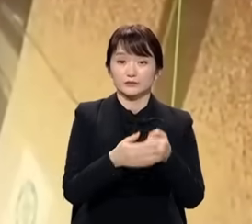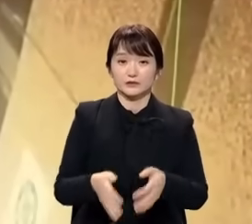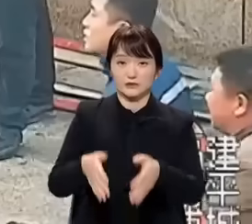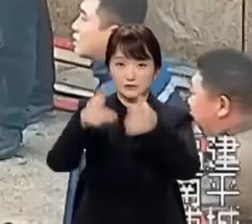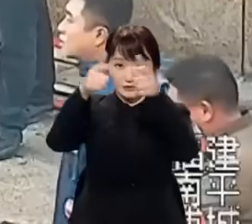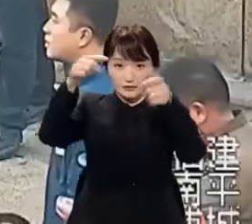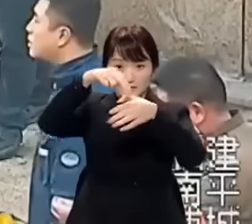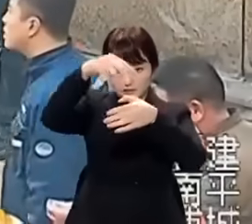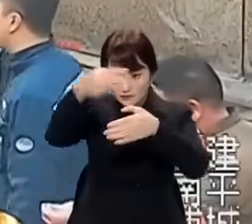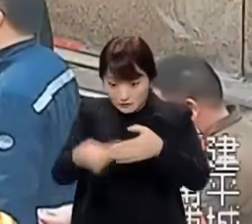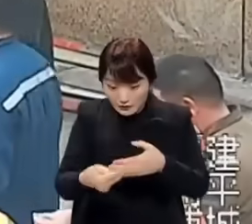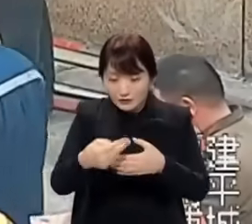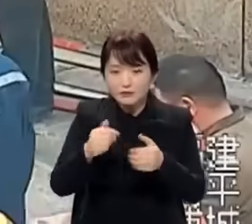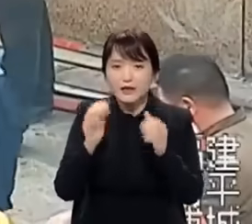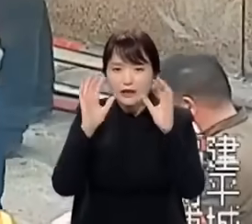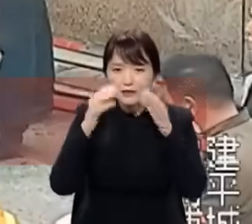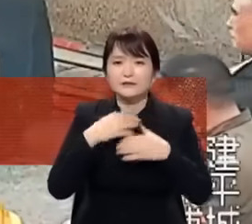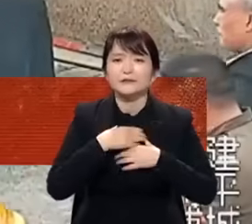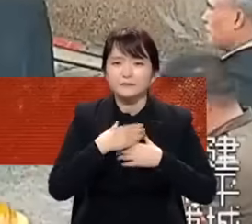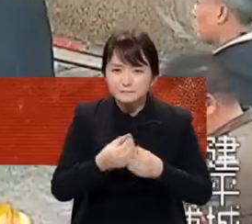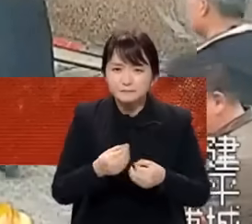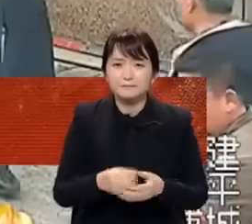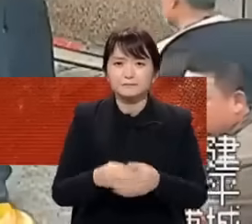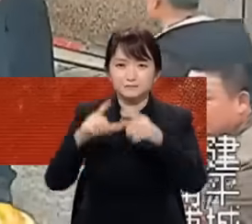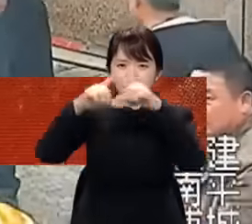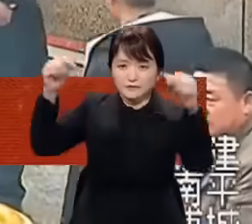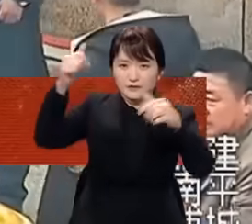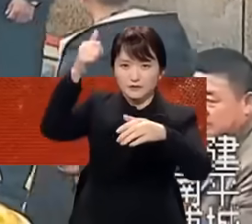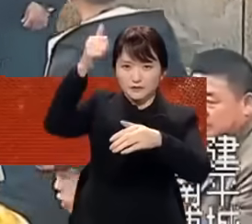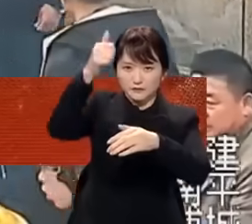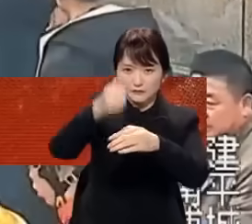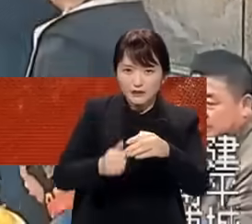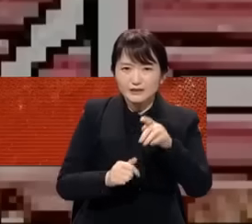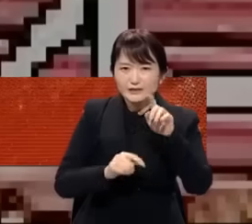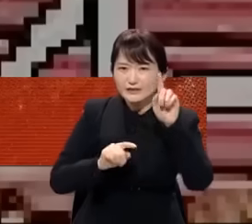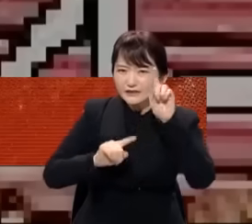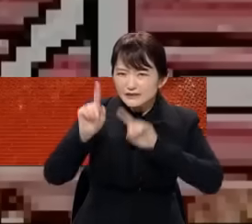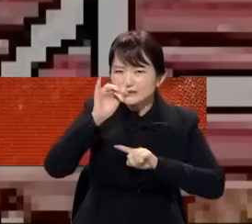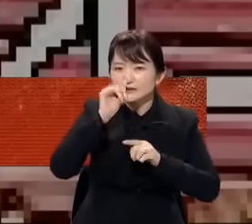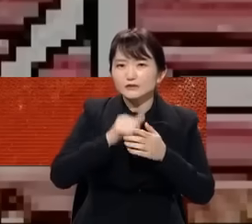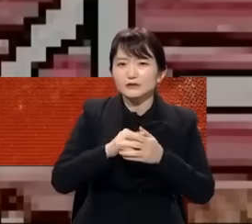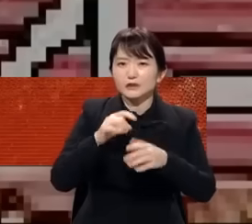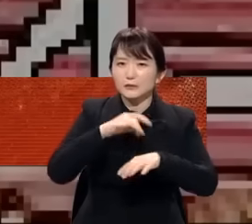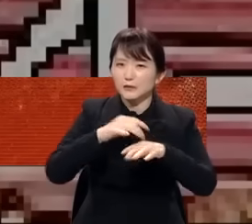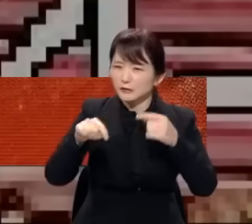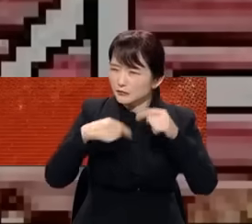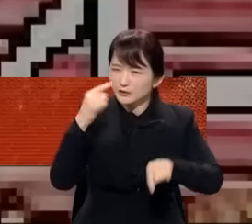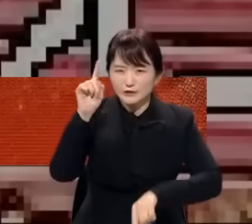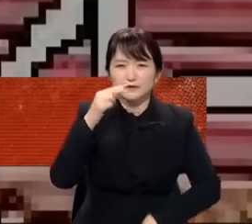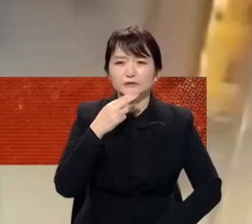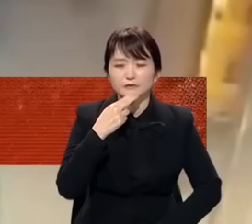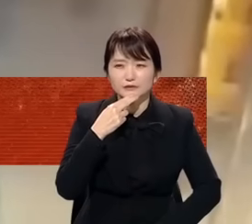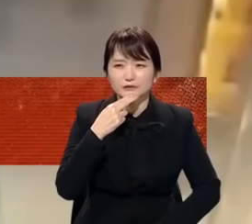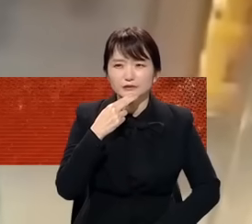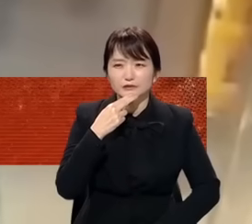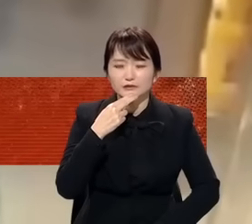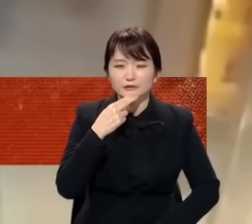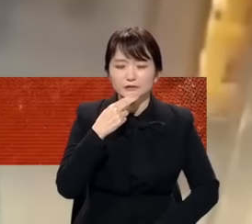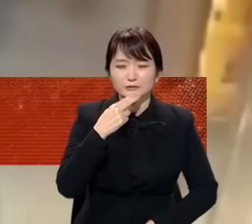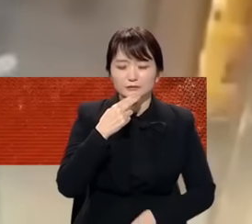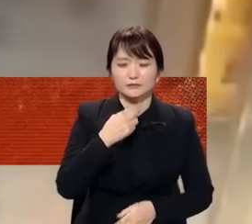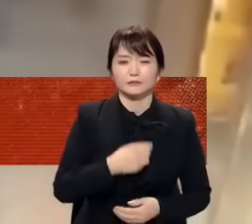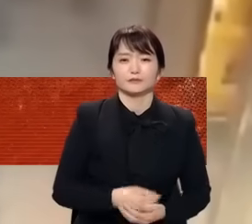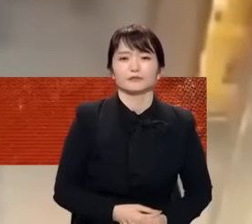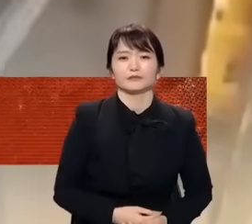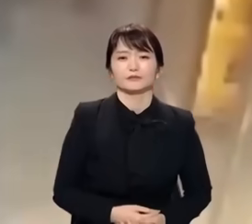6층에서 떨어지고도 아이는 무사했습니다. 간판에 부딪히며 까지긴 좀 했는데 부러진 곳 하나 없이 잘 멀쩡했다고